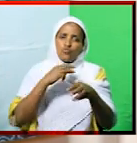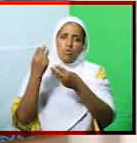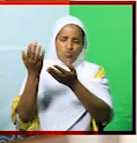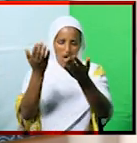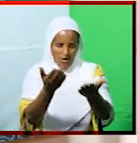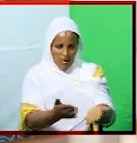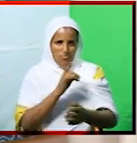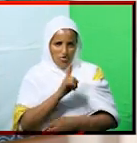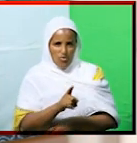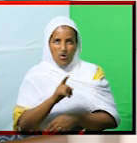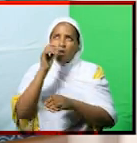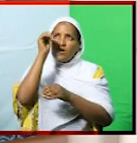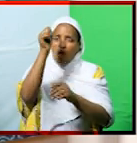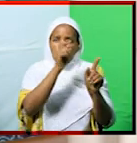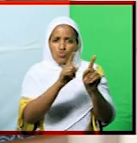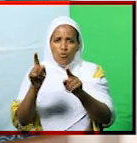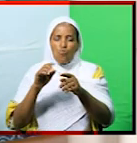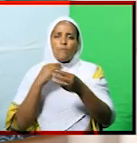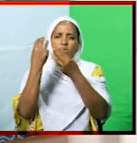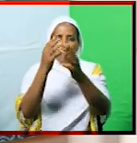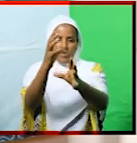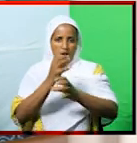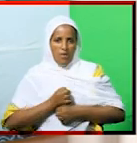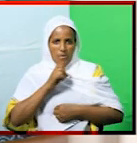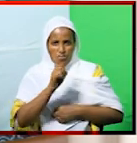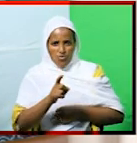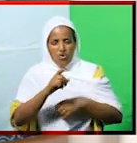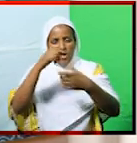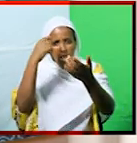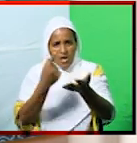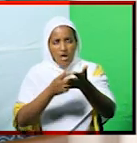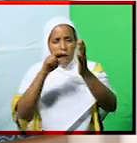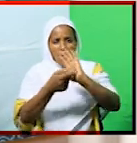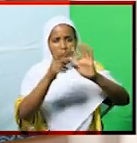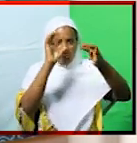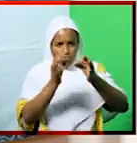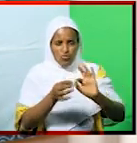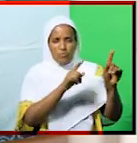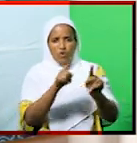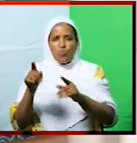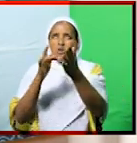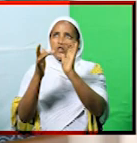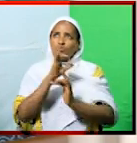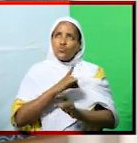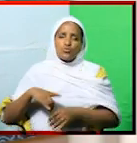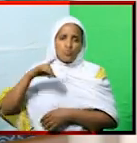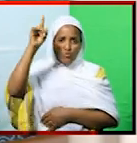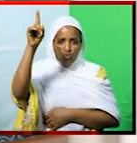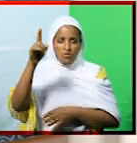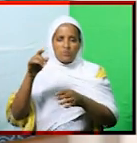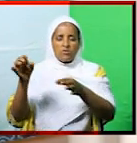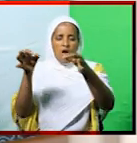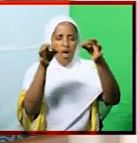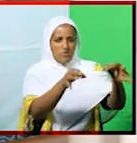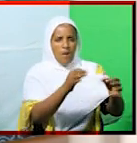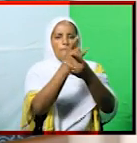ትርጓሜ ሆነች። ዛሬ ድሮ በስጋዊ መዳንን ትሰጥ የነበረችው ዛሬ ክንፍ አውጥታ መንፈሳዊ ክንፍ አውጥታ መንፈሳዊ ትርጉምን ይዛ